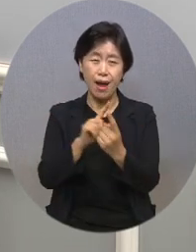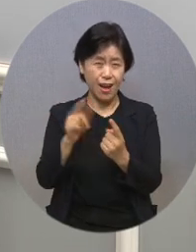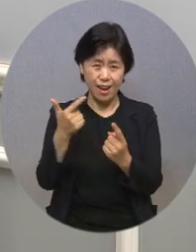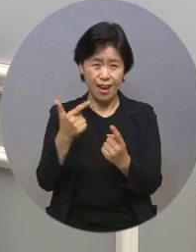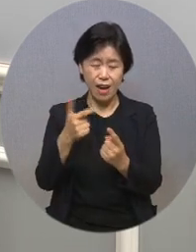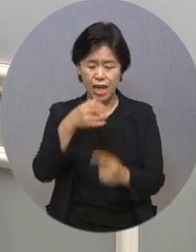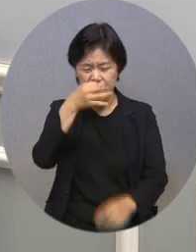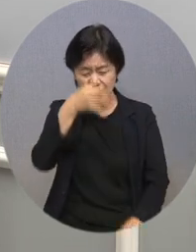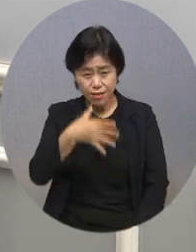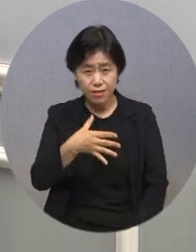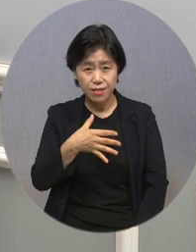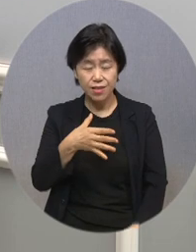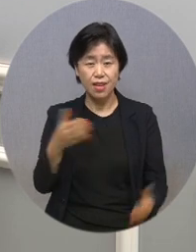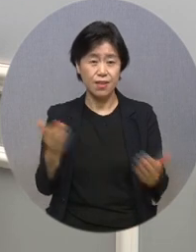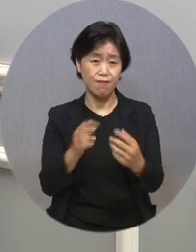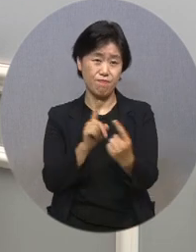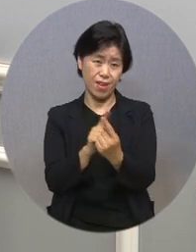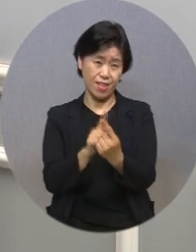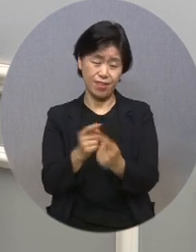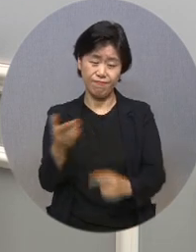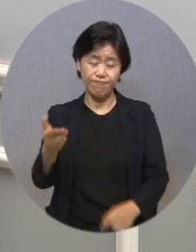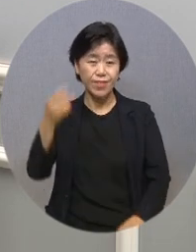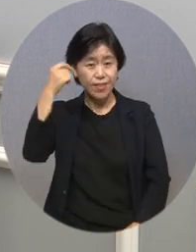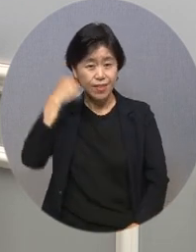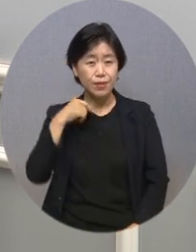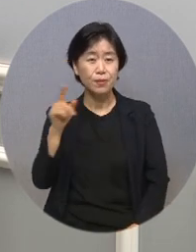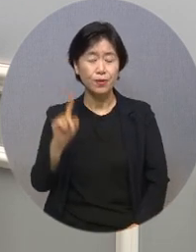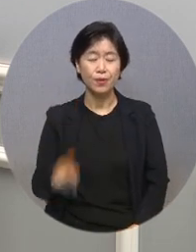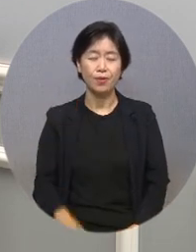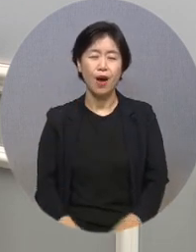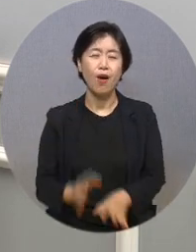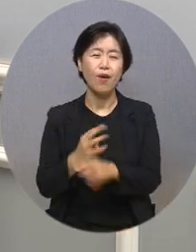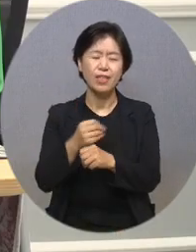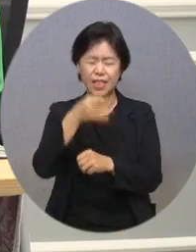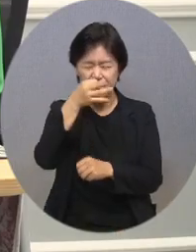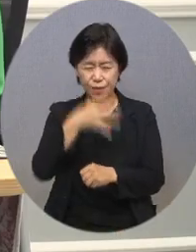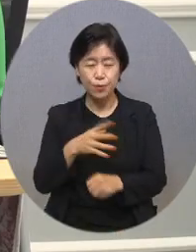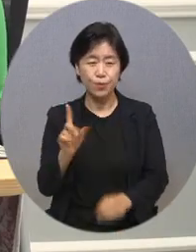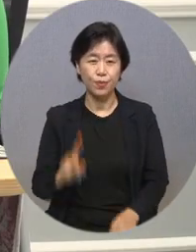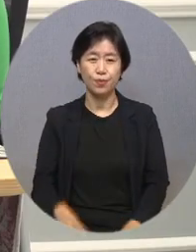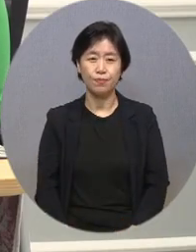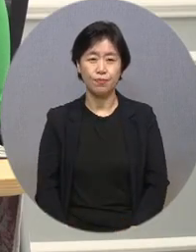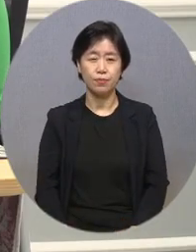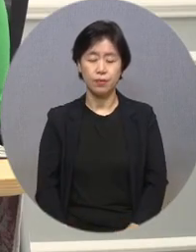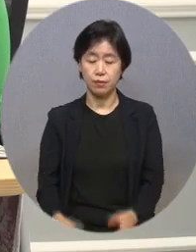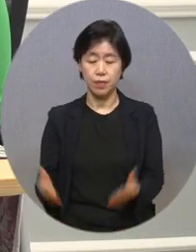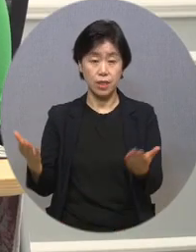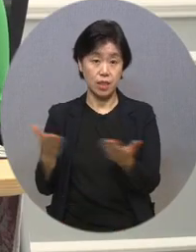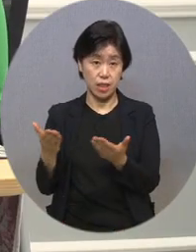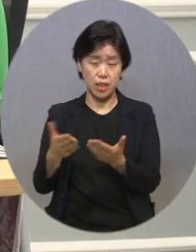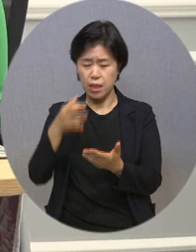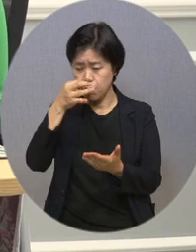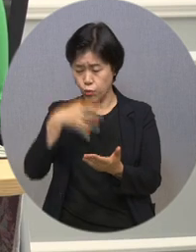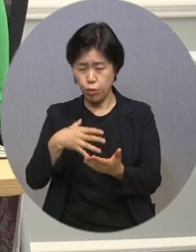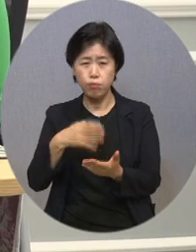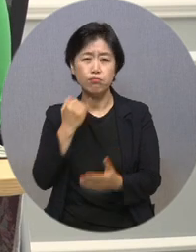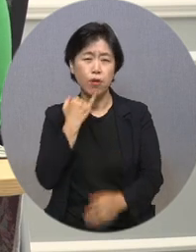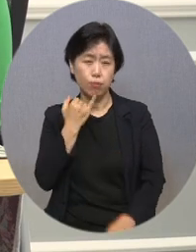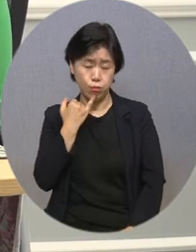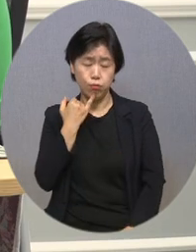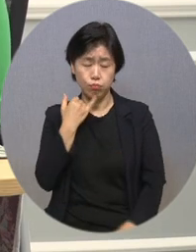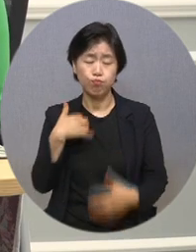네. 참 힘든 시간도 있었을 것 같아요. 언제가 그렇죠. 가장 힘드셨어요? 일적으로 힘든 거는 별로 없었던 것 같고요.